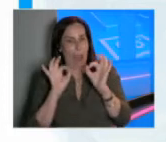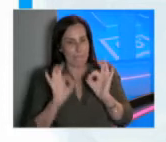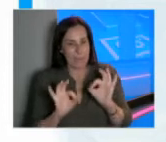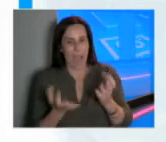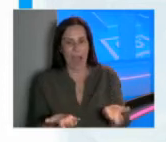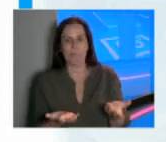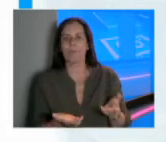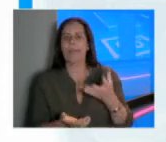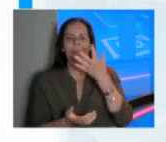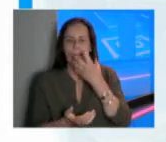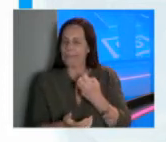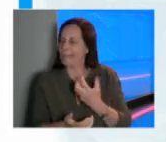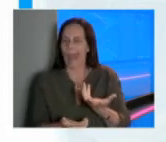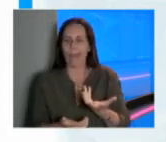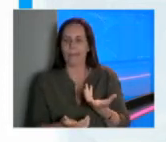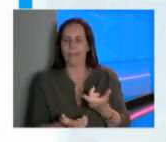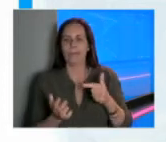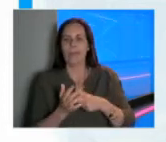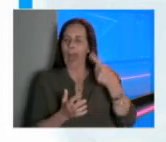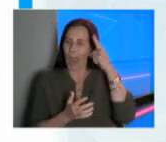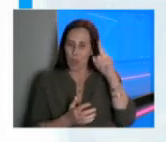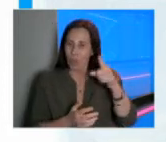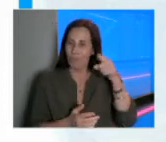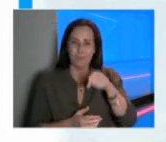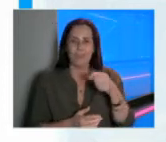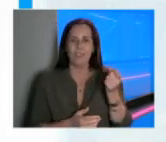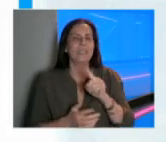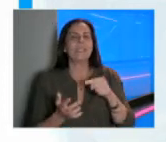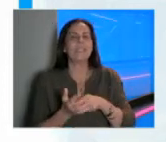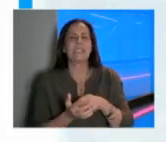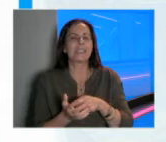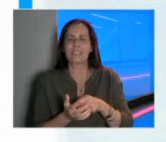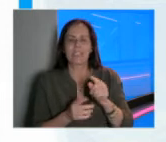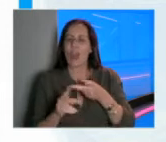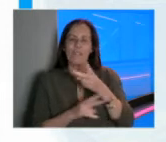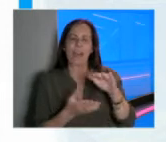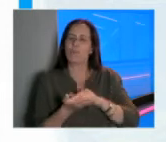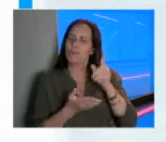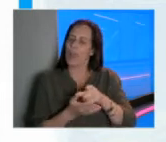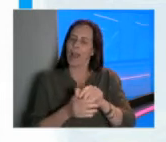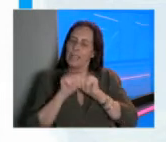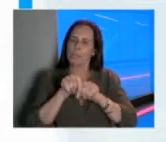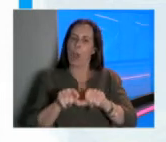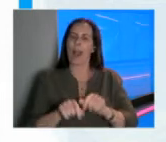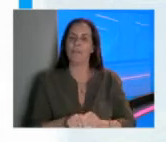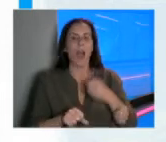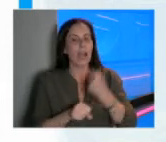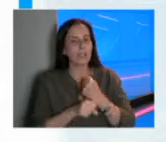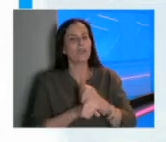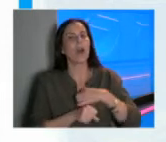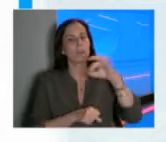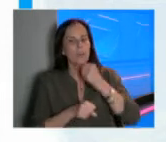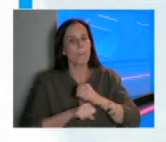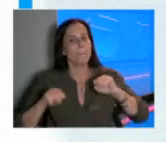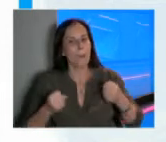אמינה? לצערנו, רמת התוקף של הרעיון היצירתי הזה לא עברה את הסף שניתן לסמוך עליו. עשינו ואנחנו